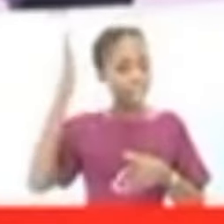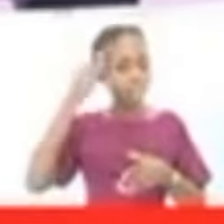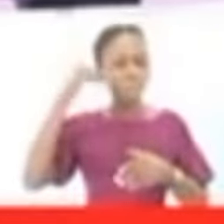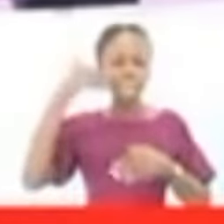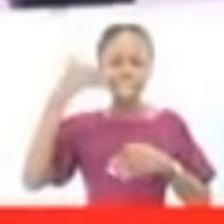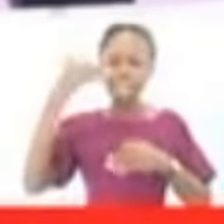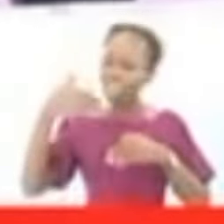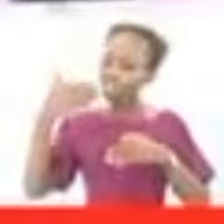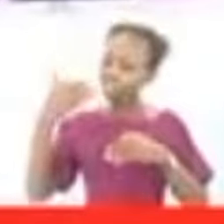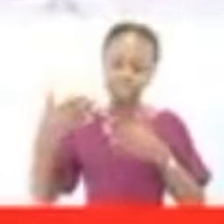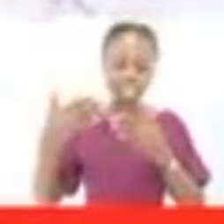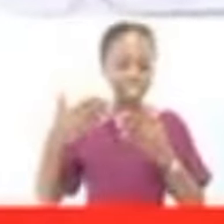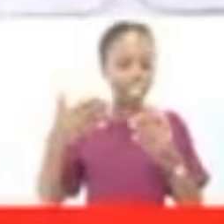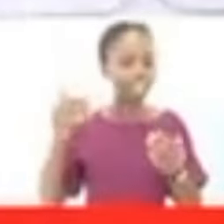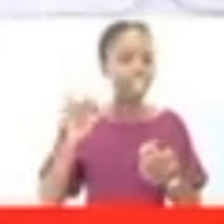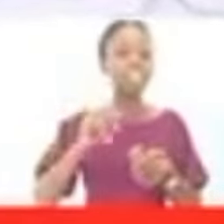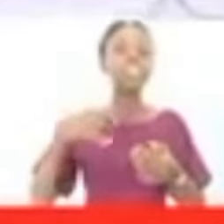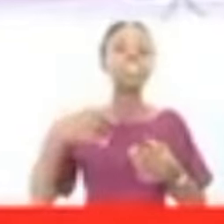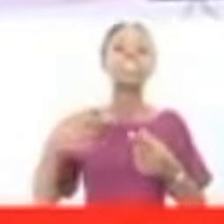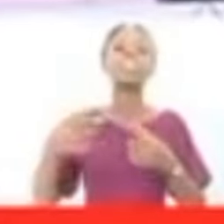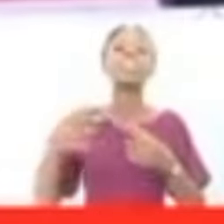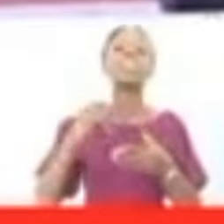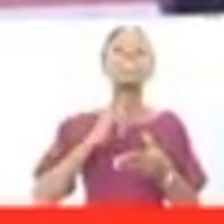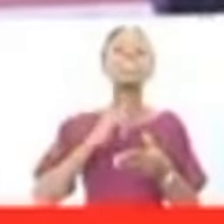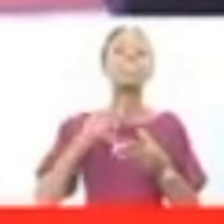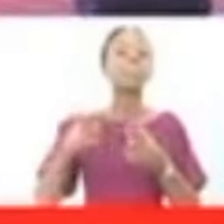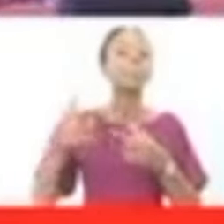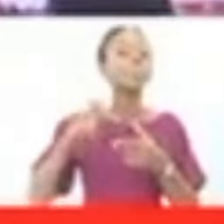ninajua kila kitu.